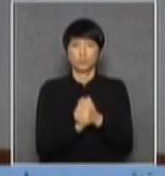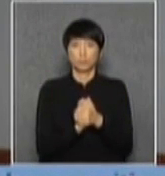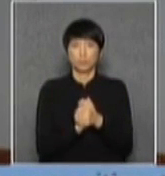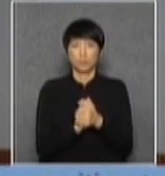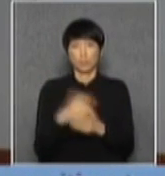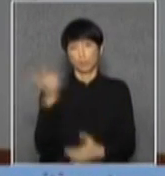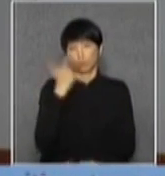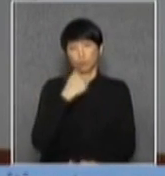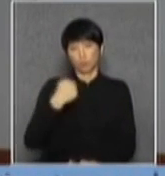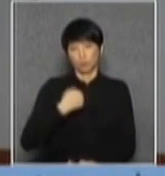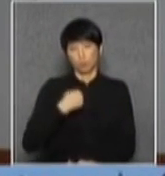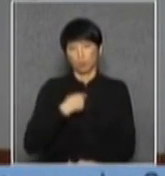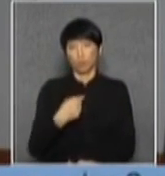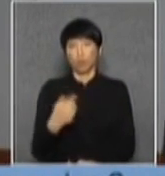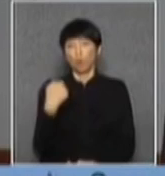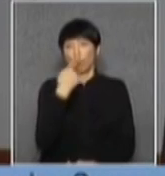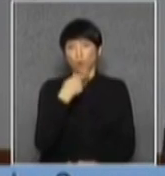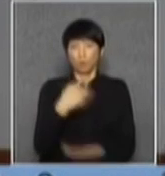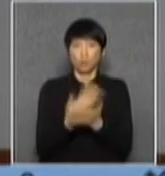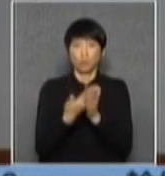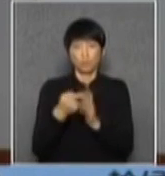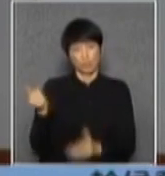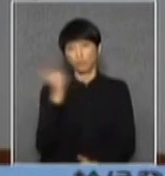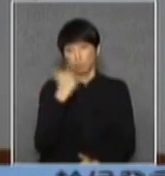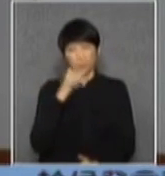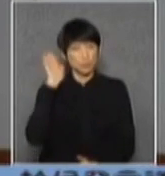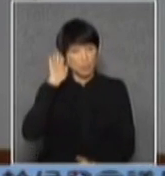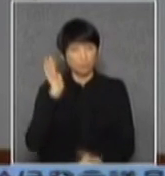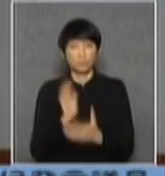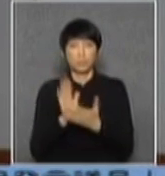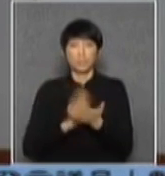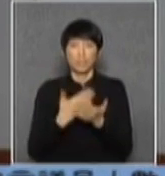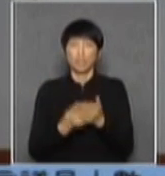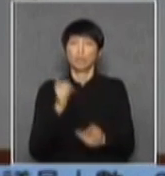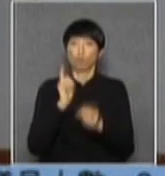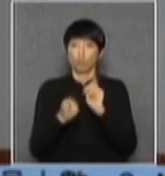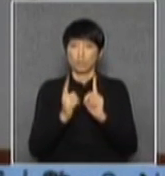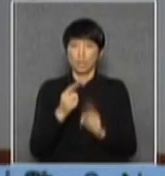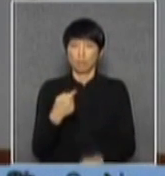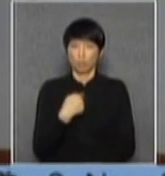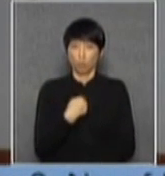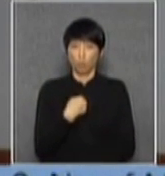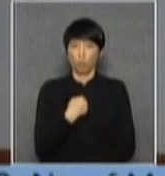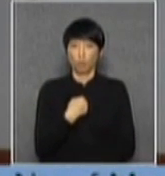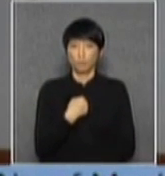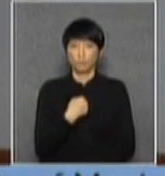毛，我講嘢唔好聽，但係我可能係